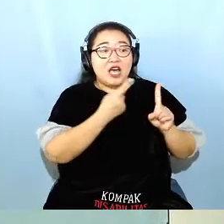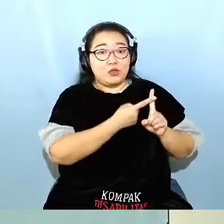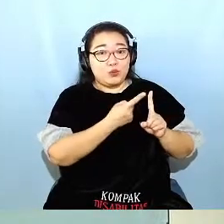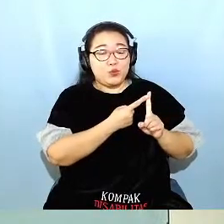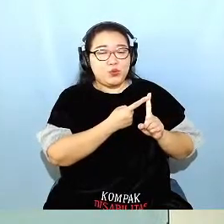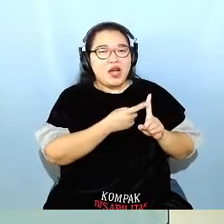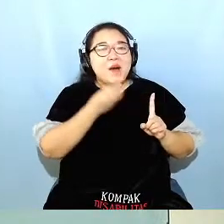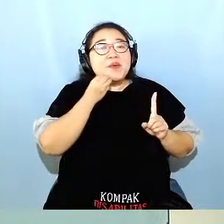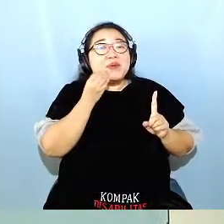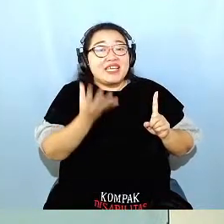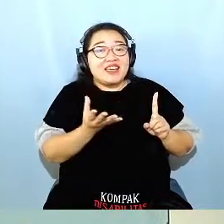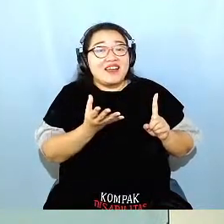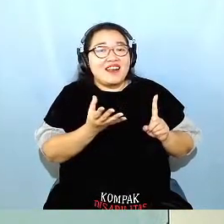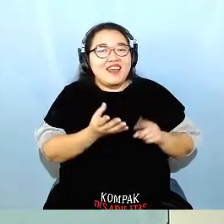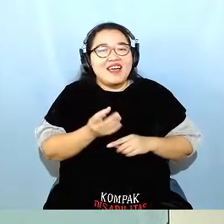bagus,